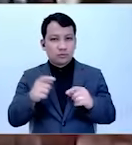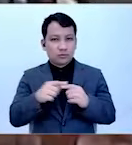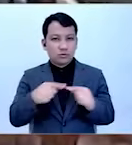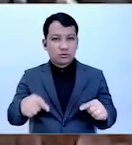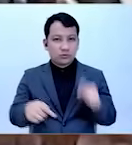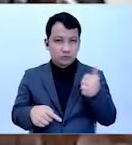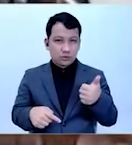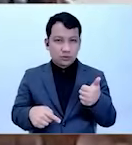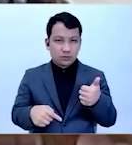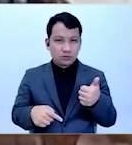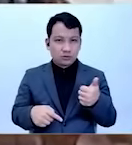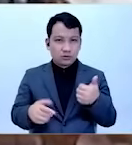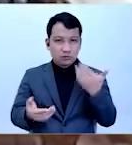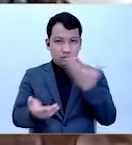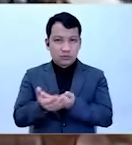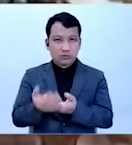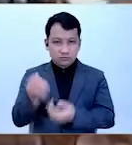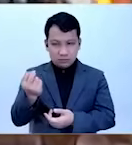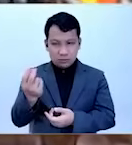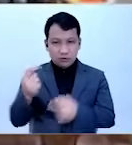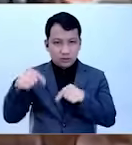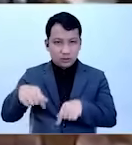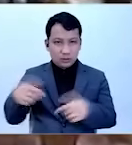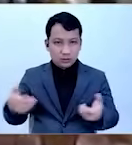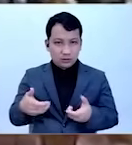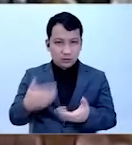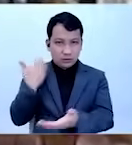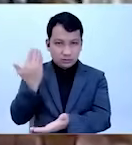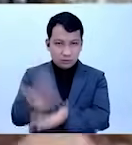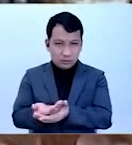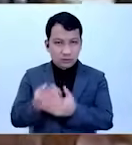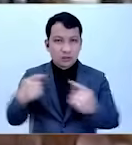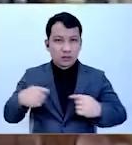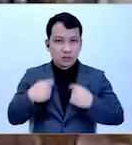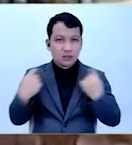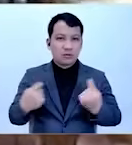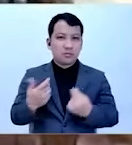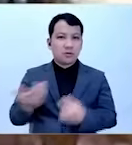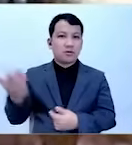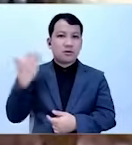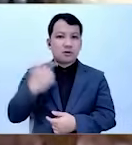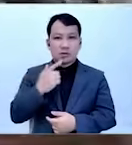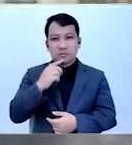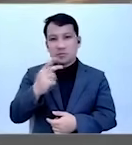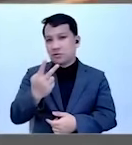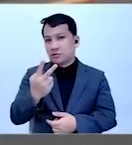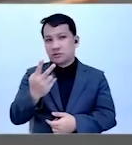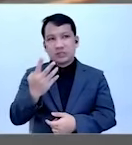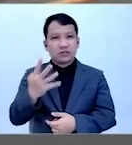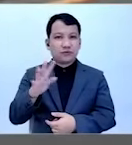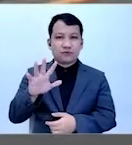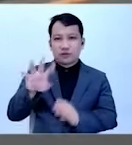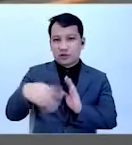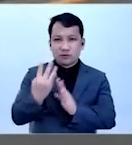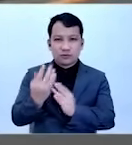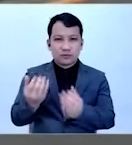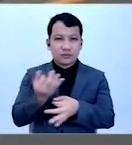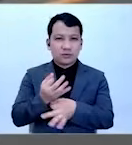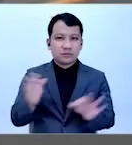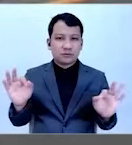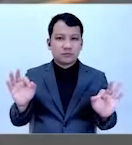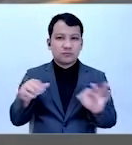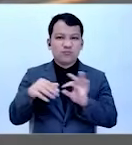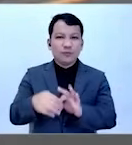alas 10. Alas 12 pa lang. Nakarating na tayo Tagaytay. Dati inaabot kami 3-4 na oras. Sa ngayon, libre pa ang bahaging ito